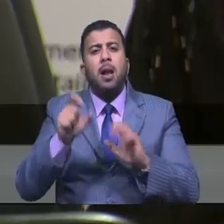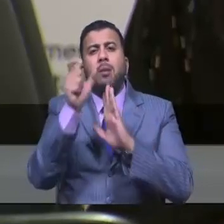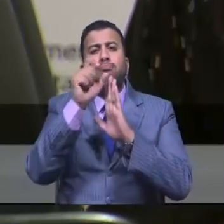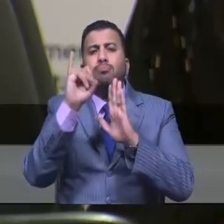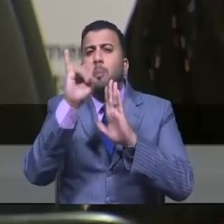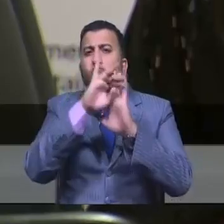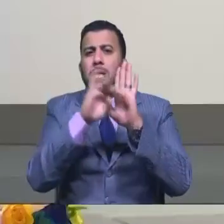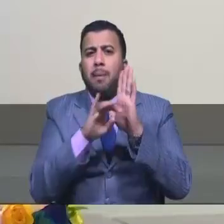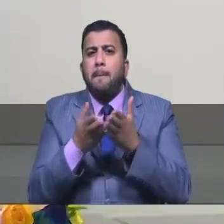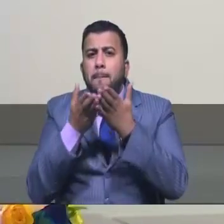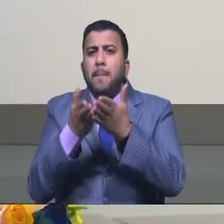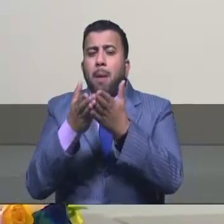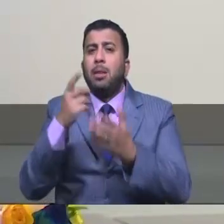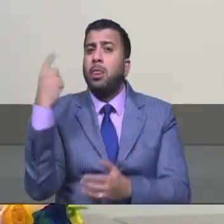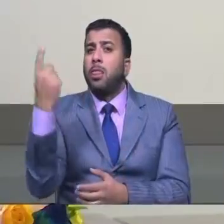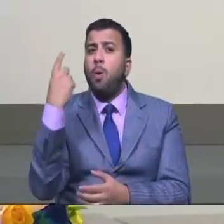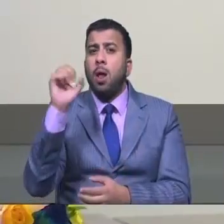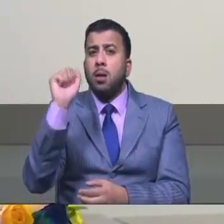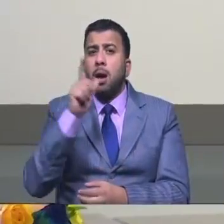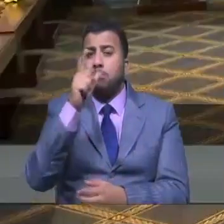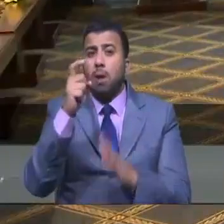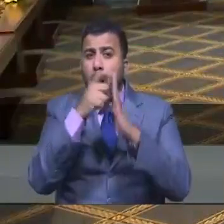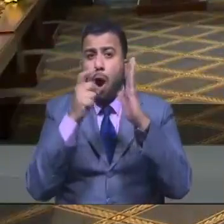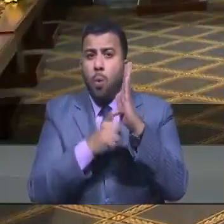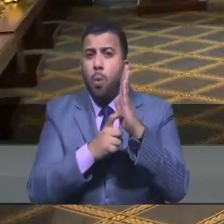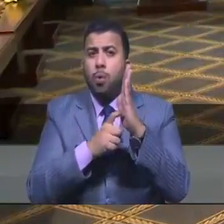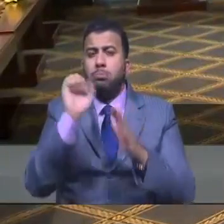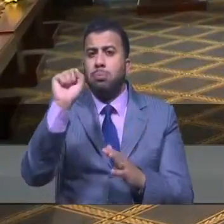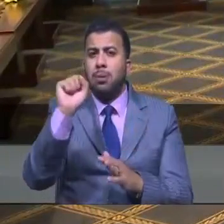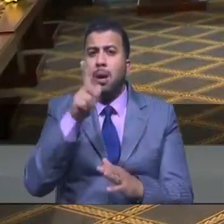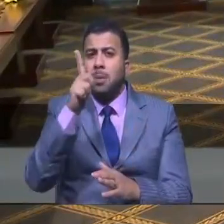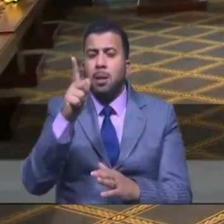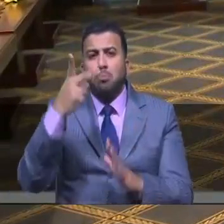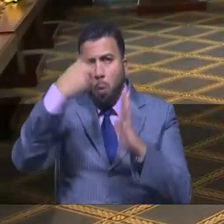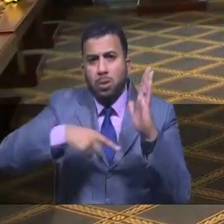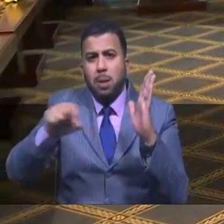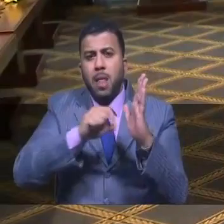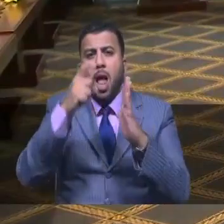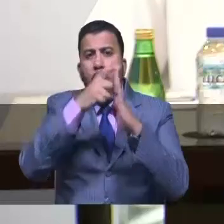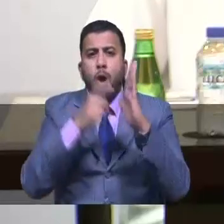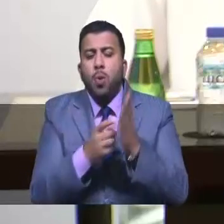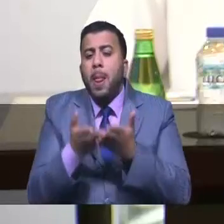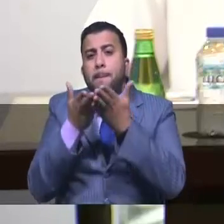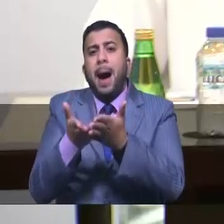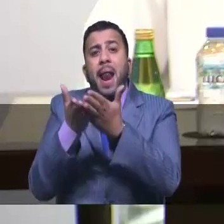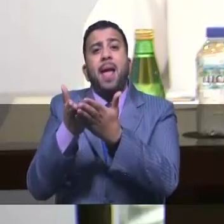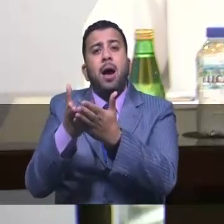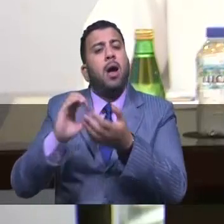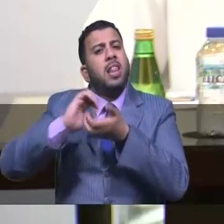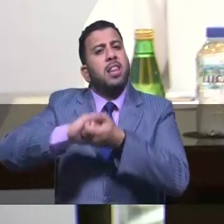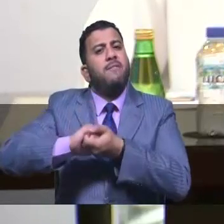التنفيذي في المنطقة البحرية الدولية التي تعد الجهة التشريعية الدولية المعتمدة لكل القوانين